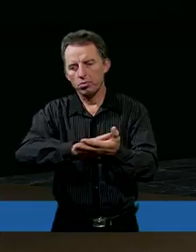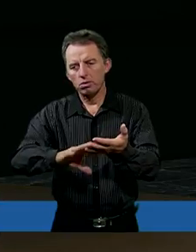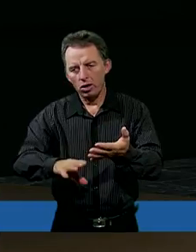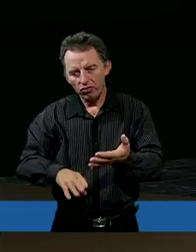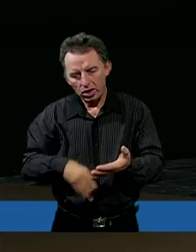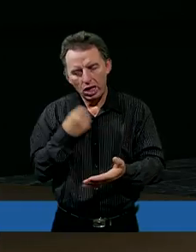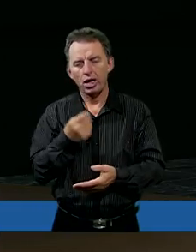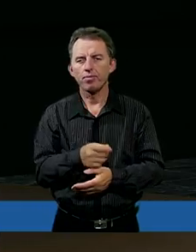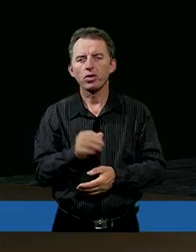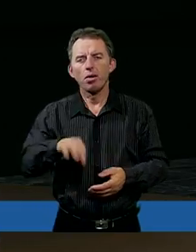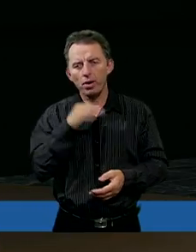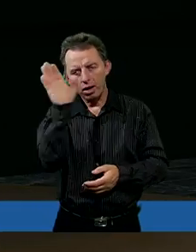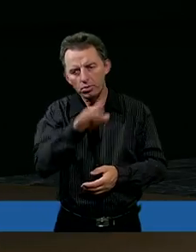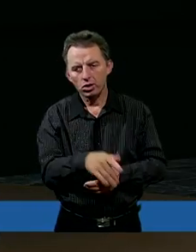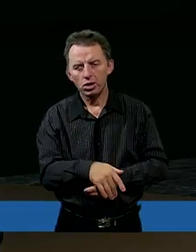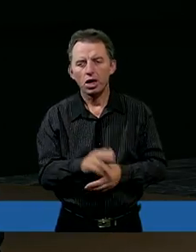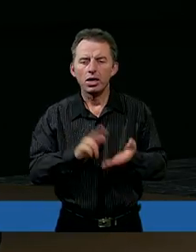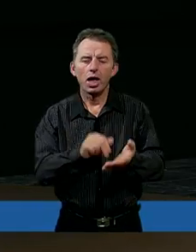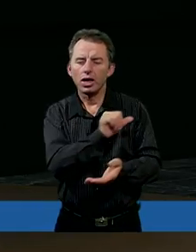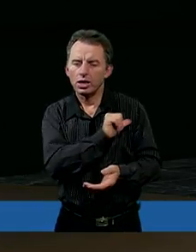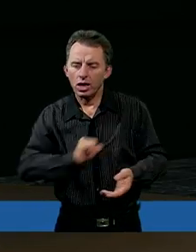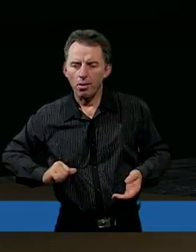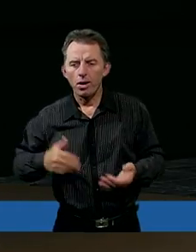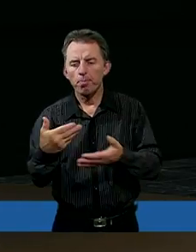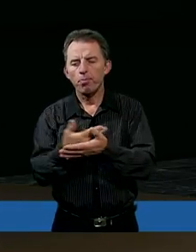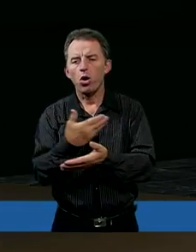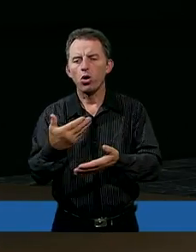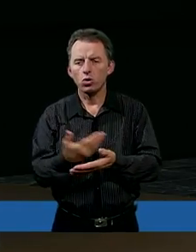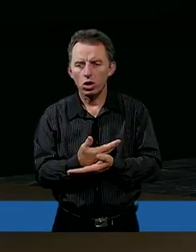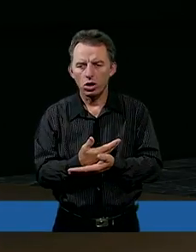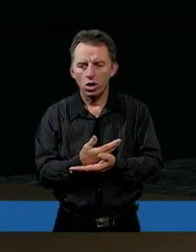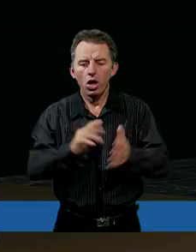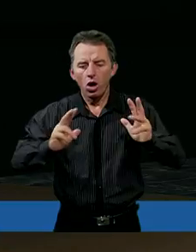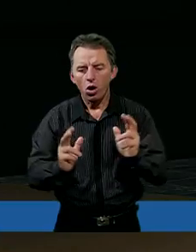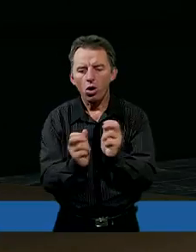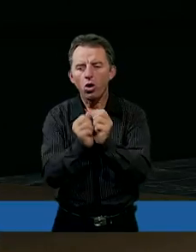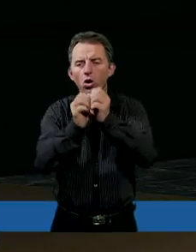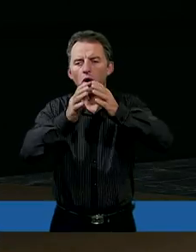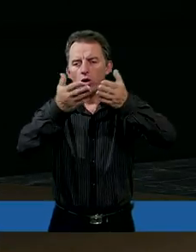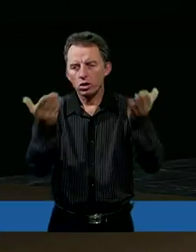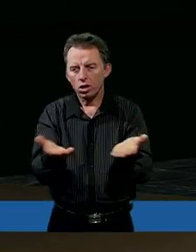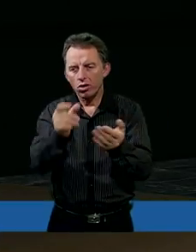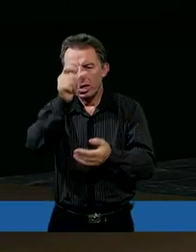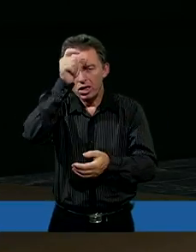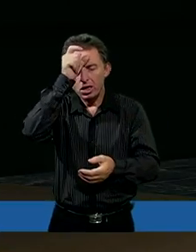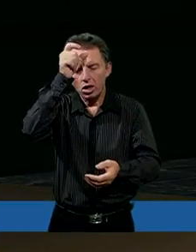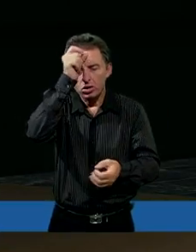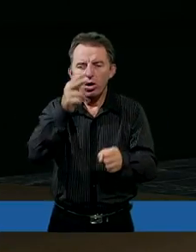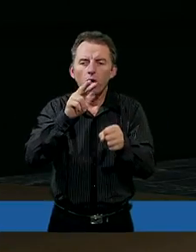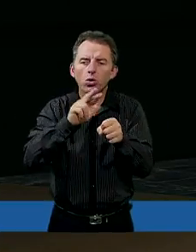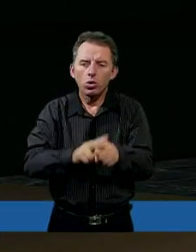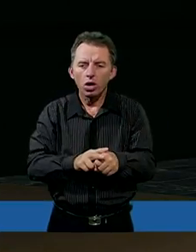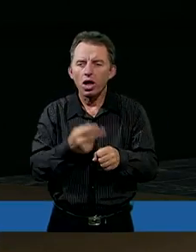Świętego. I Pan Bóg już na samym początku odkrył istotę, która